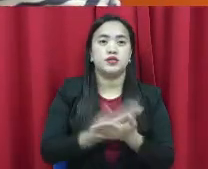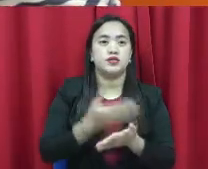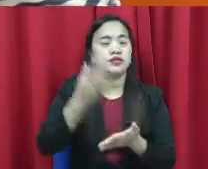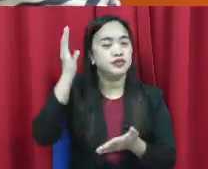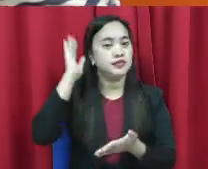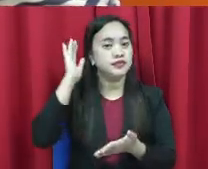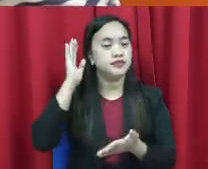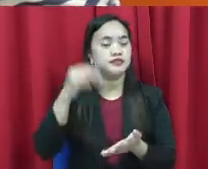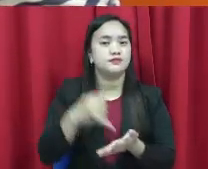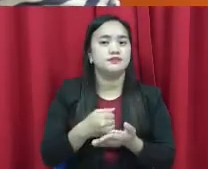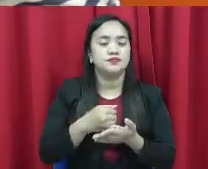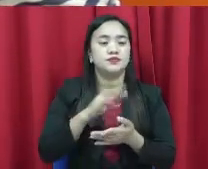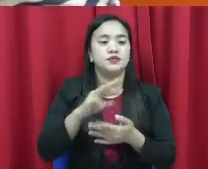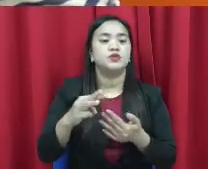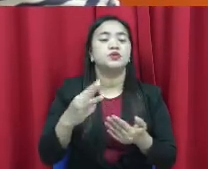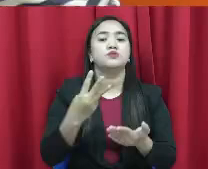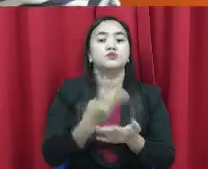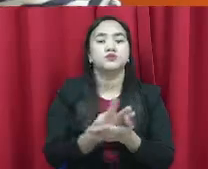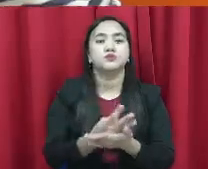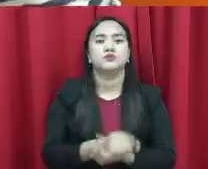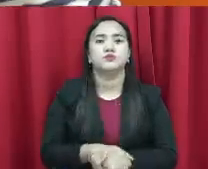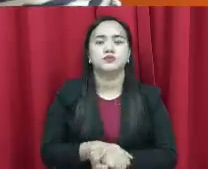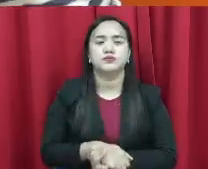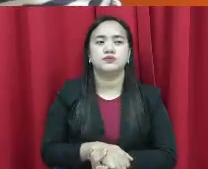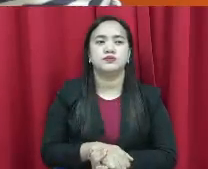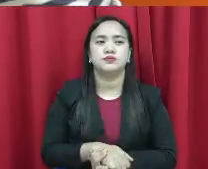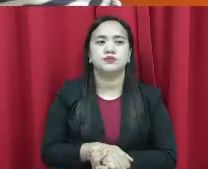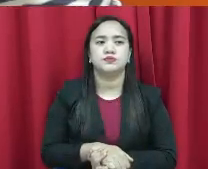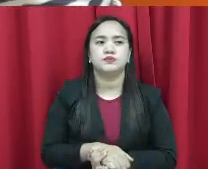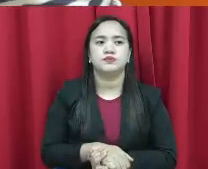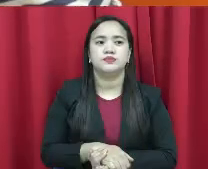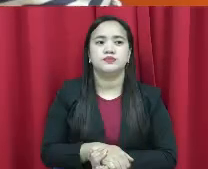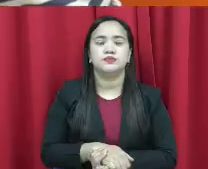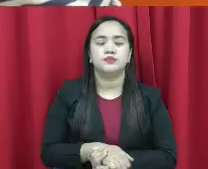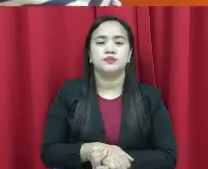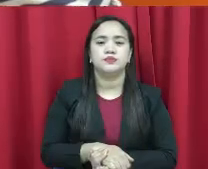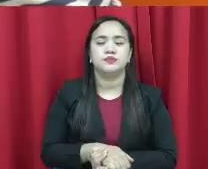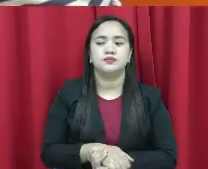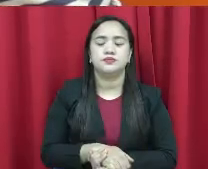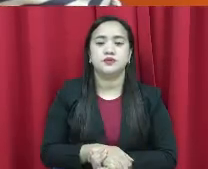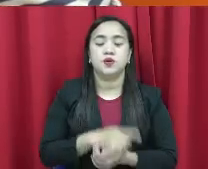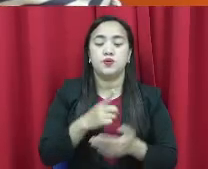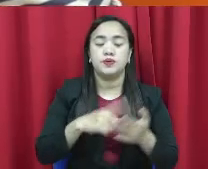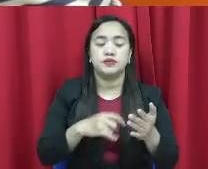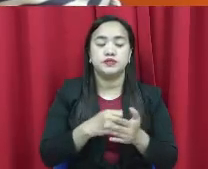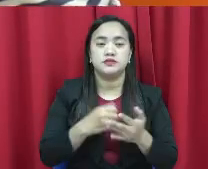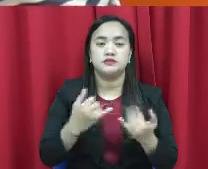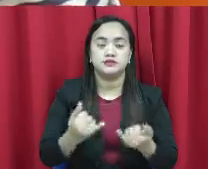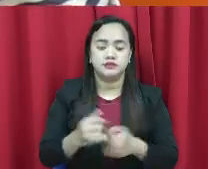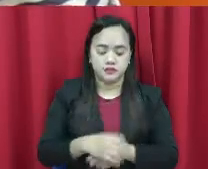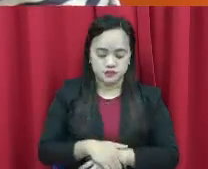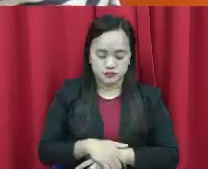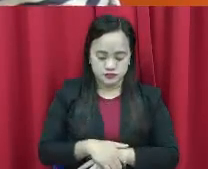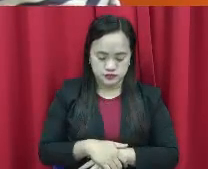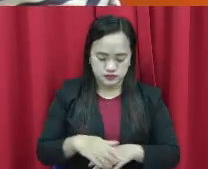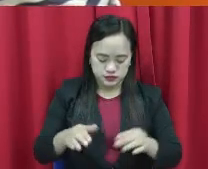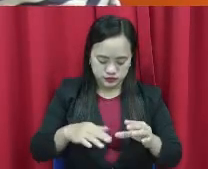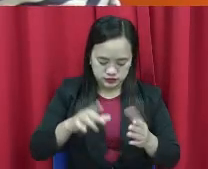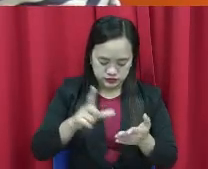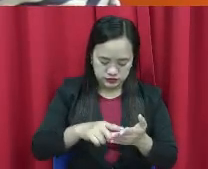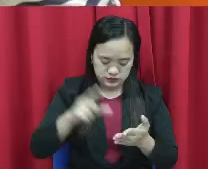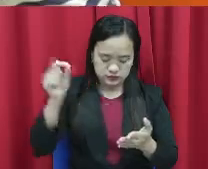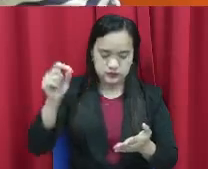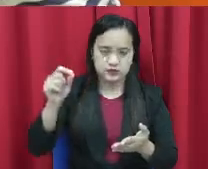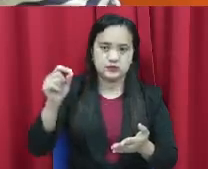yung buo buod ng talagang naging session po namin doon sa Ramos Tarlac